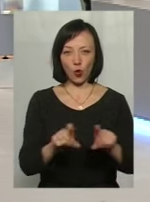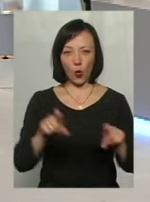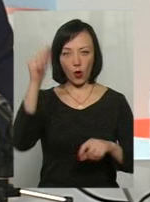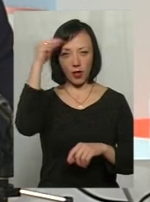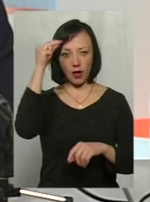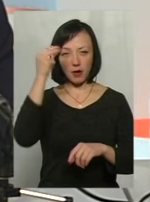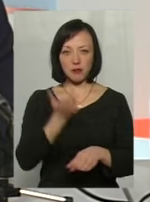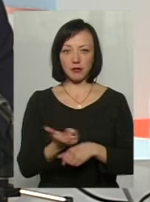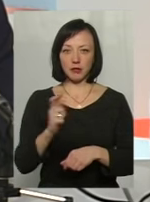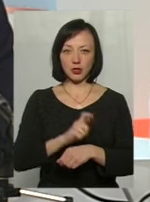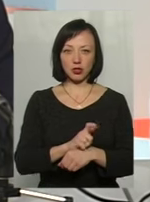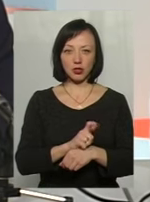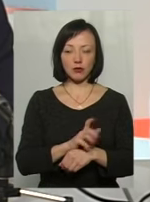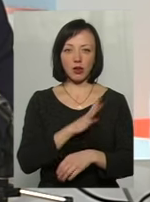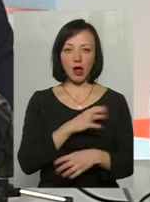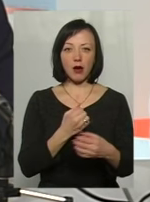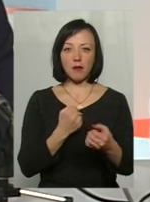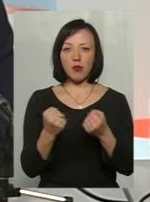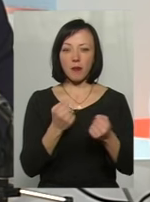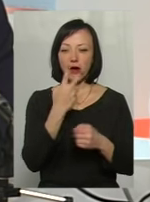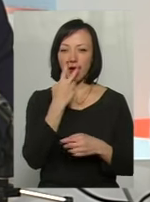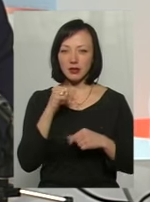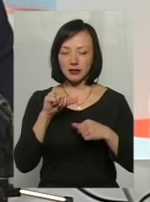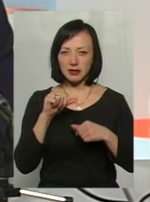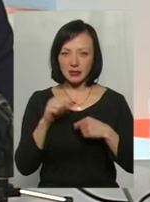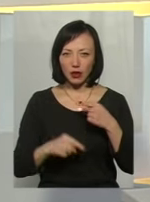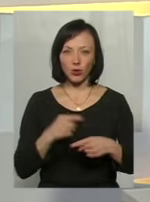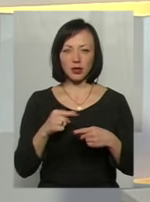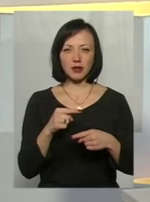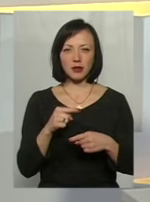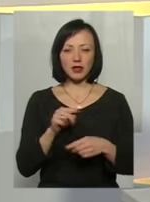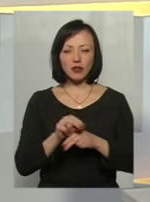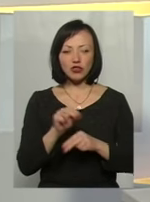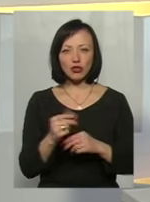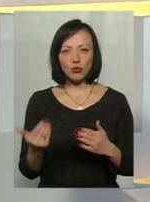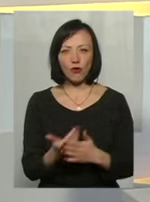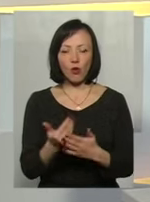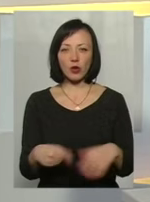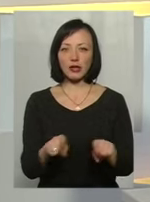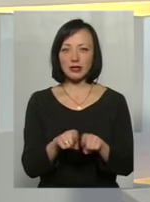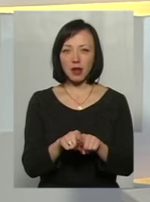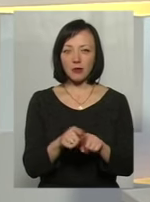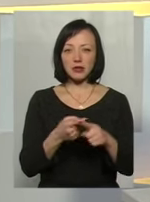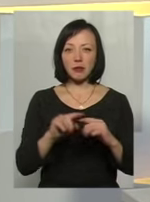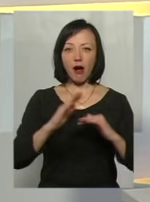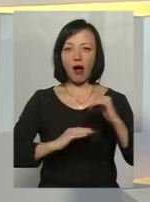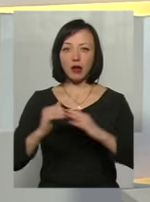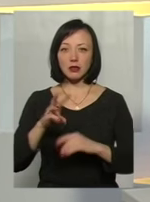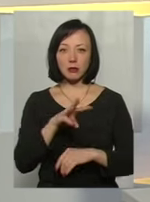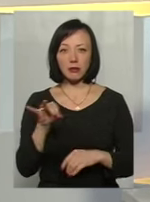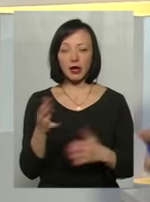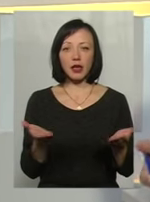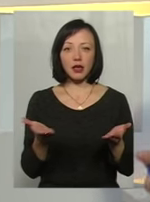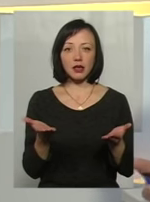його більше була ця боротьба зі стереотипами, щоб їх навчити чогось нового, і так само з тими кадрами, які